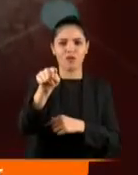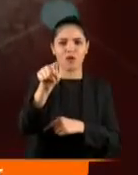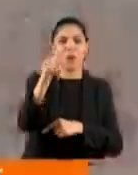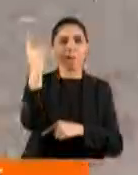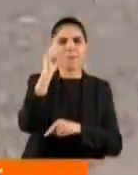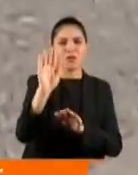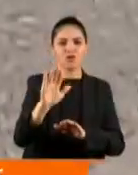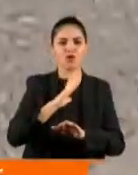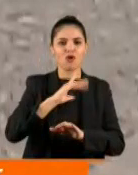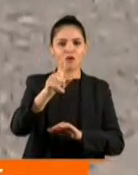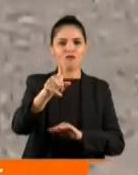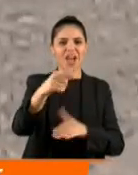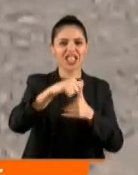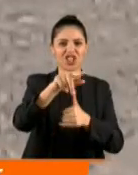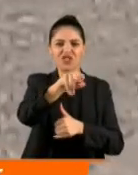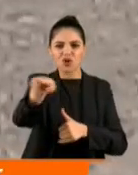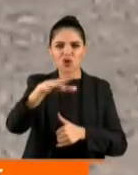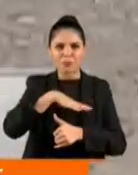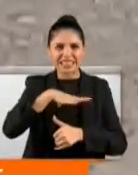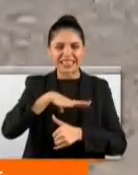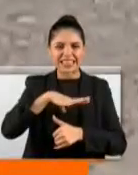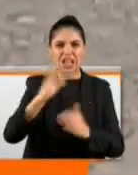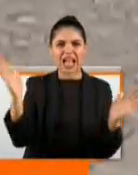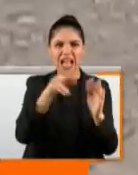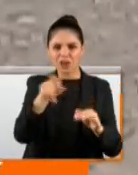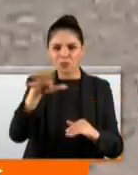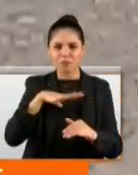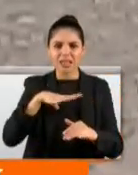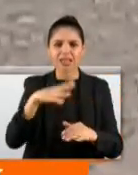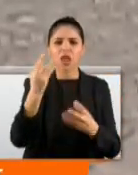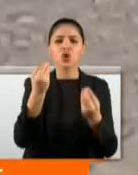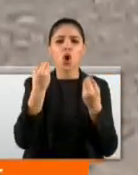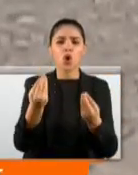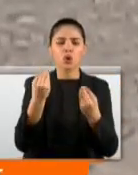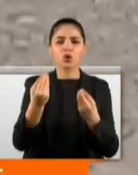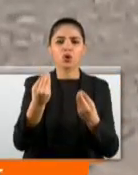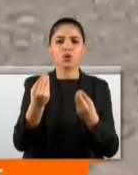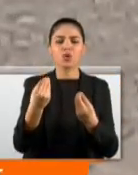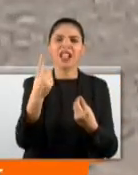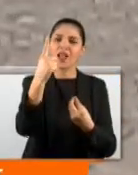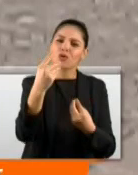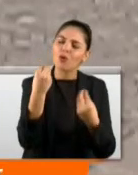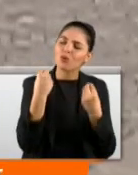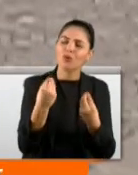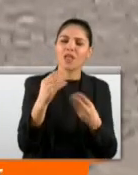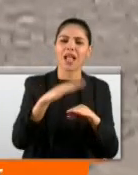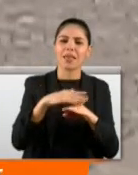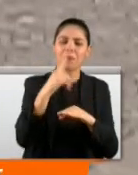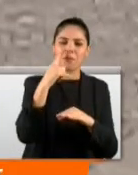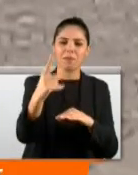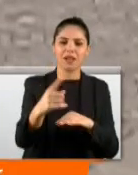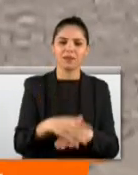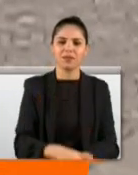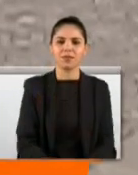gibi. Yani o çiftin oradan oraya geçmesi zaten mümkün değil. Çok güzel ve şık bir hareket yapacak. Lütfen dikkatle izleyin.